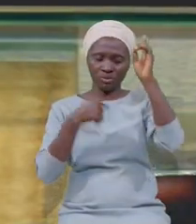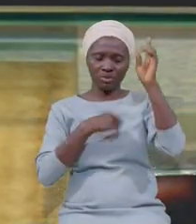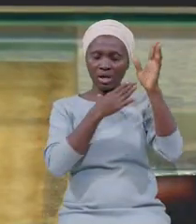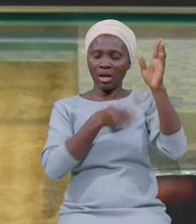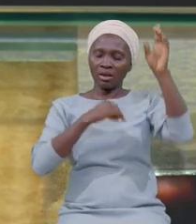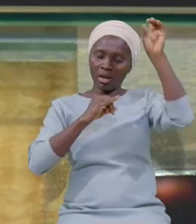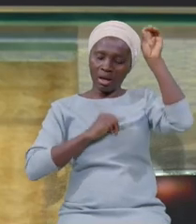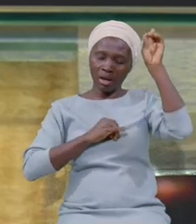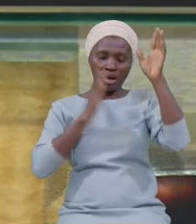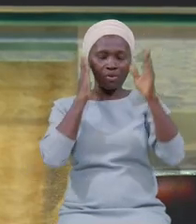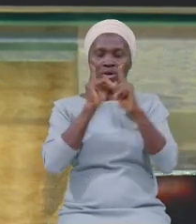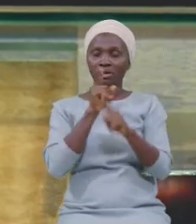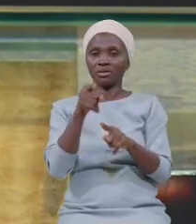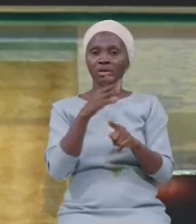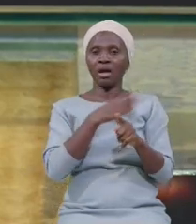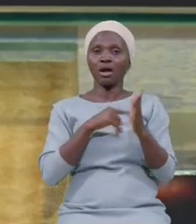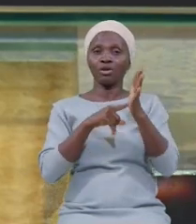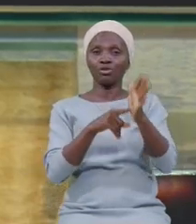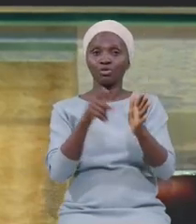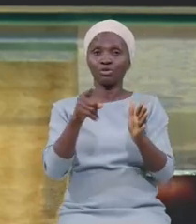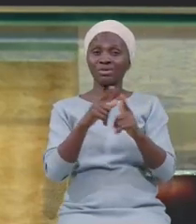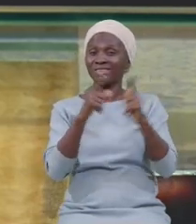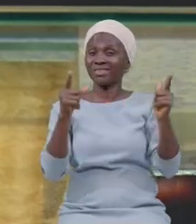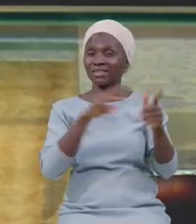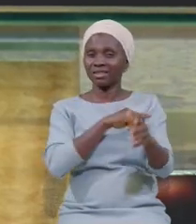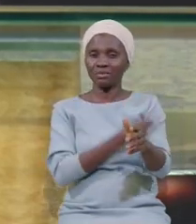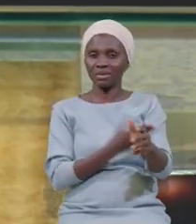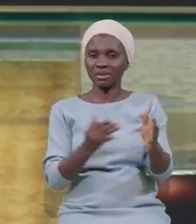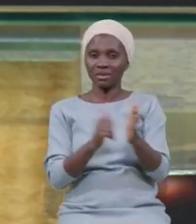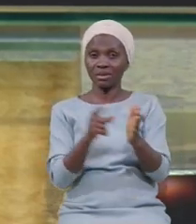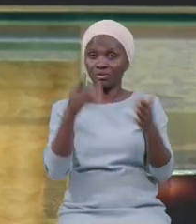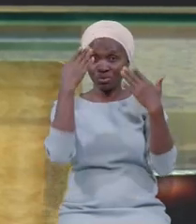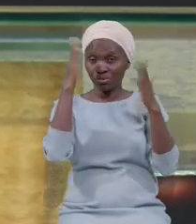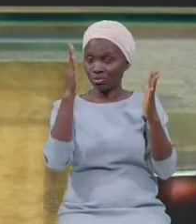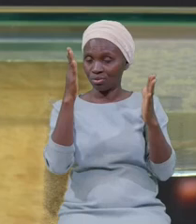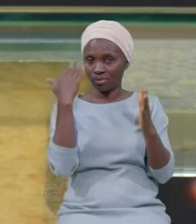Je t'annoncerai de grandes choses, des choses cachées que tu ne connais pas.